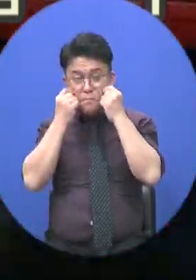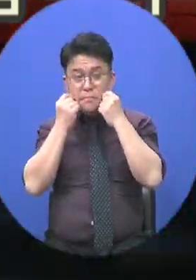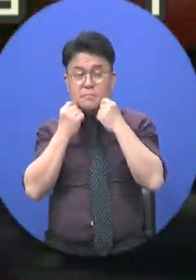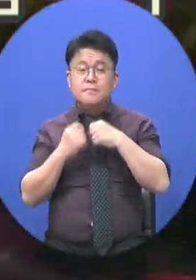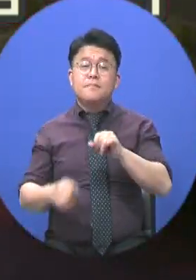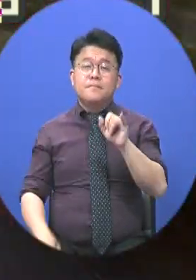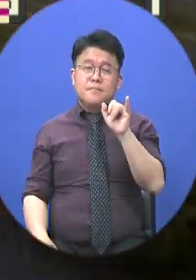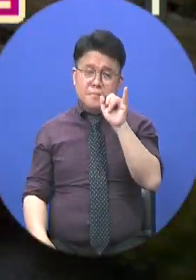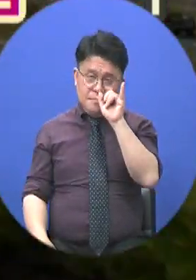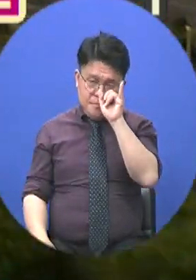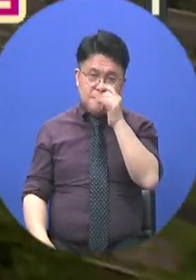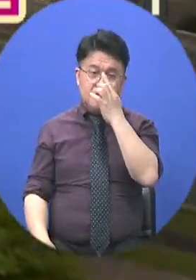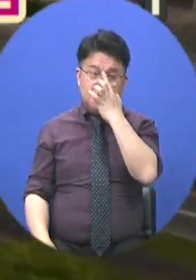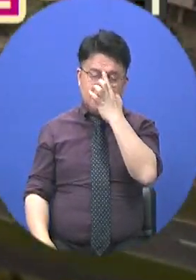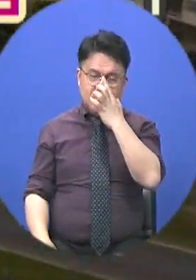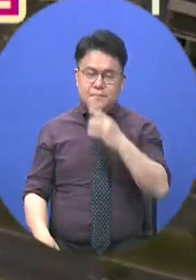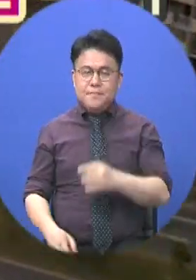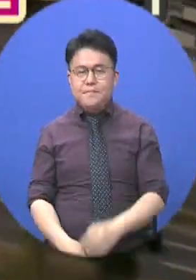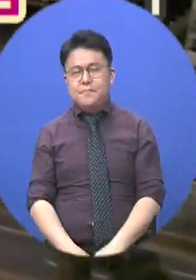눈물